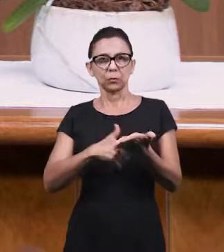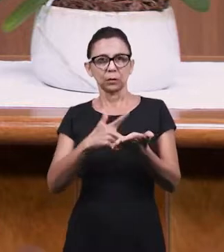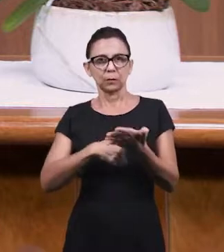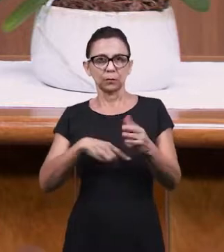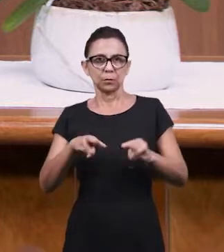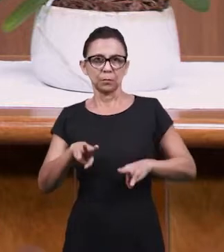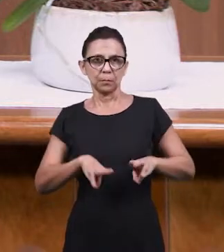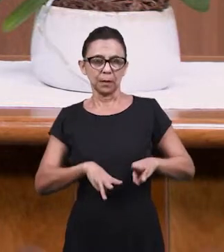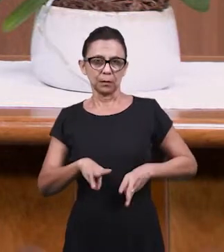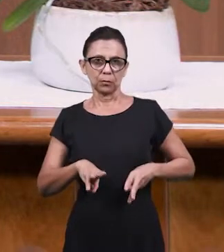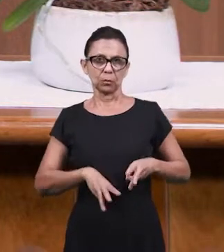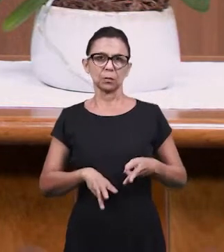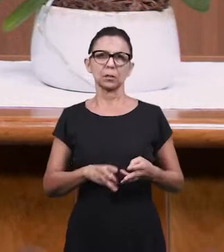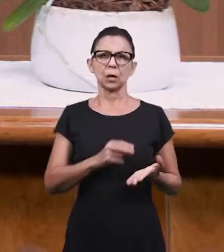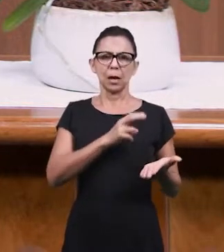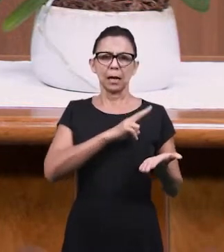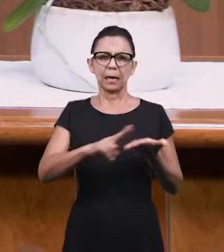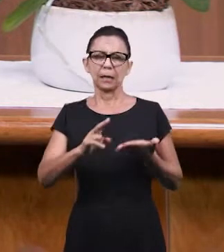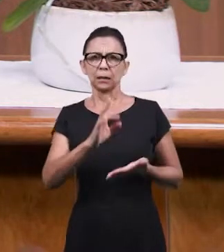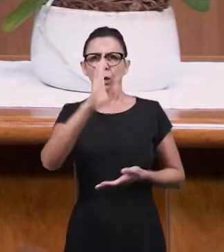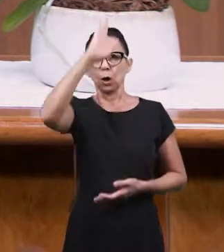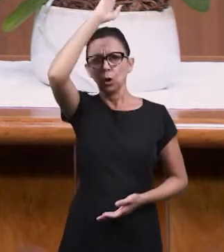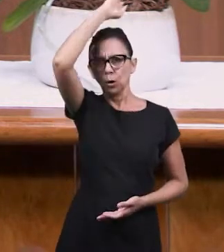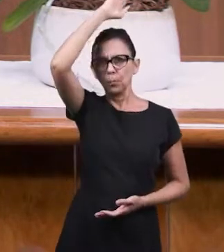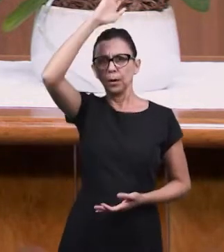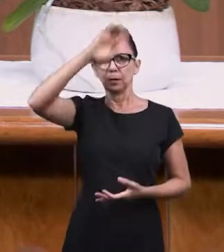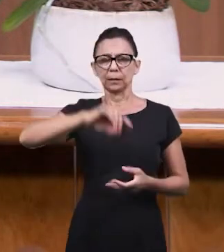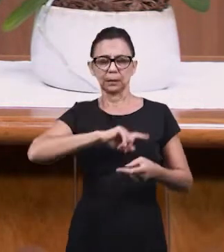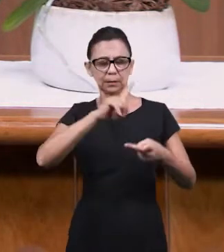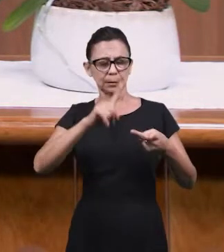il a écrit aux Romains.